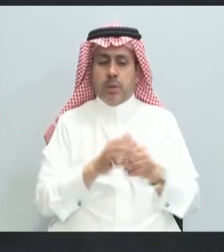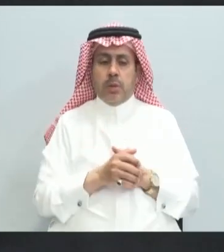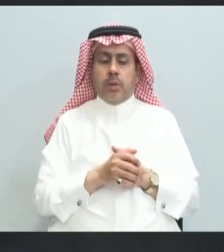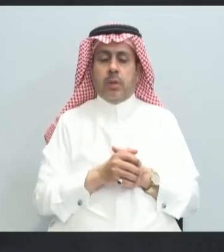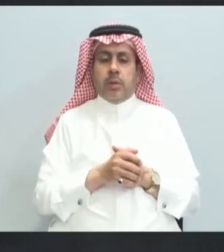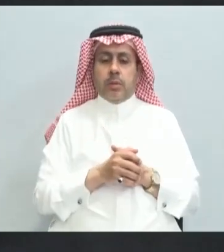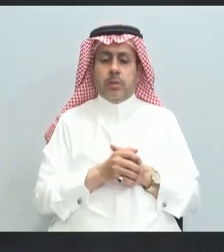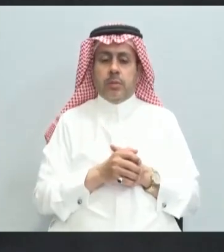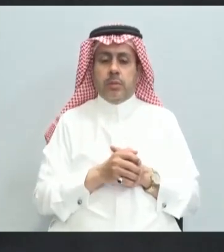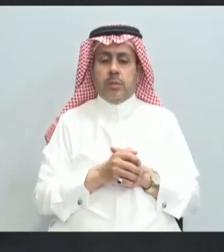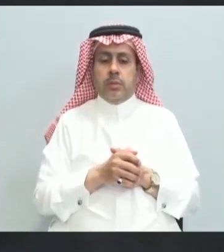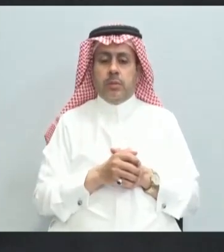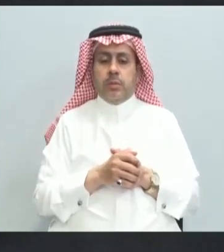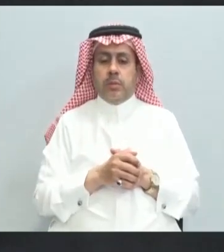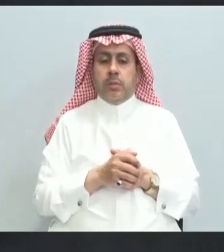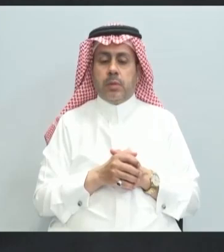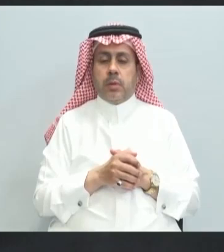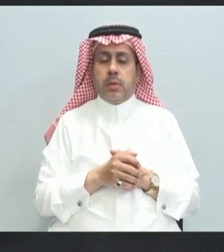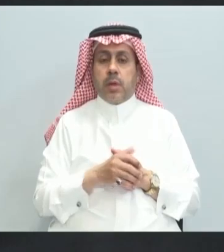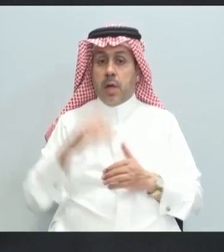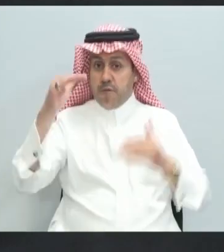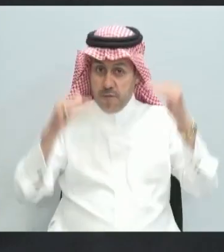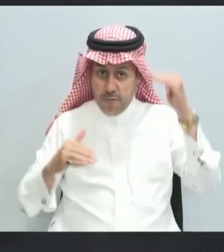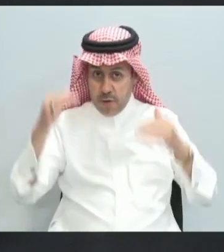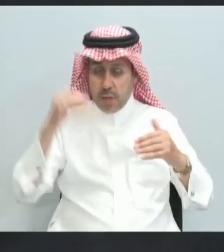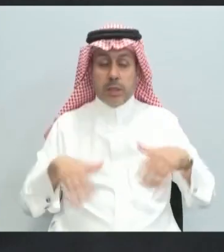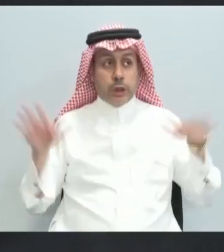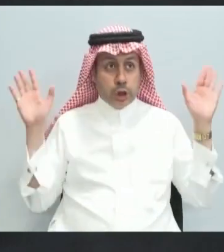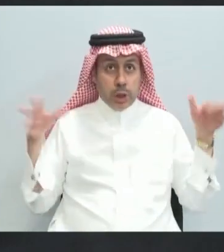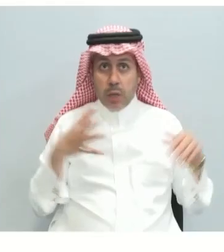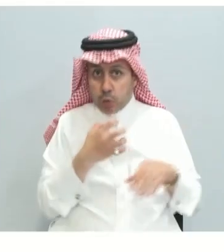صلى الله عليه وسلم. باختصار هنا الفرق بين التطير